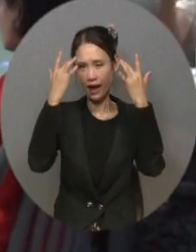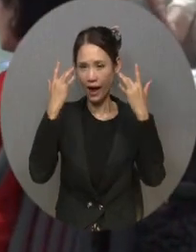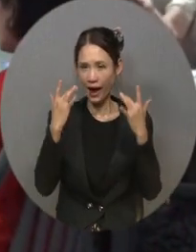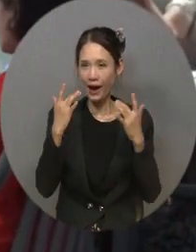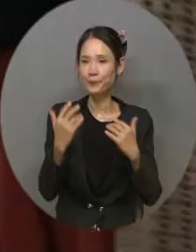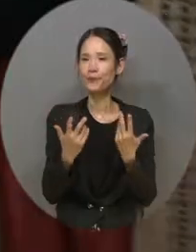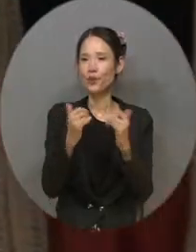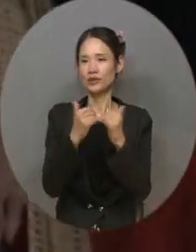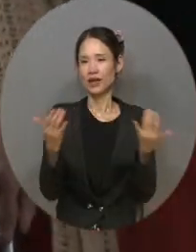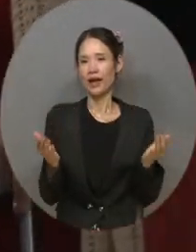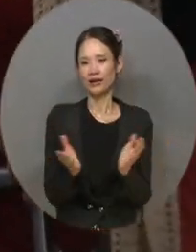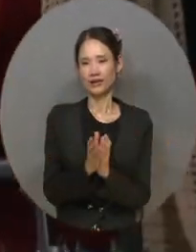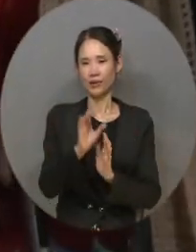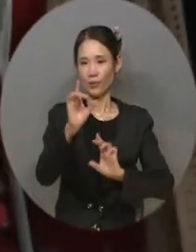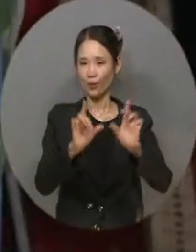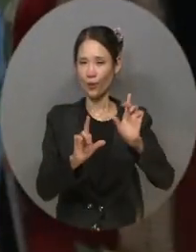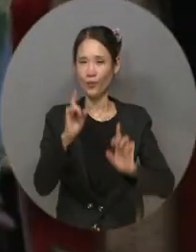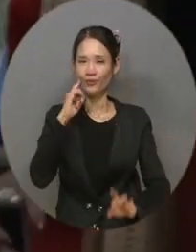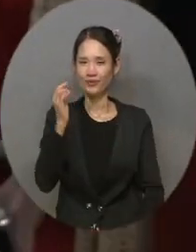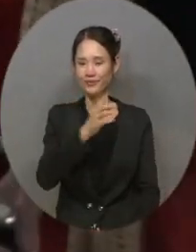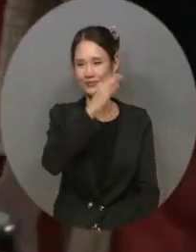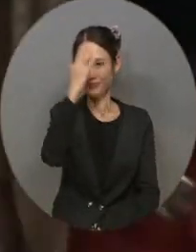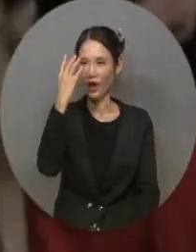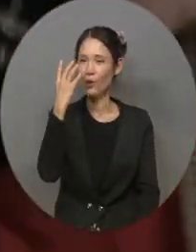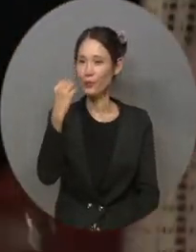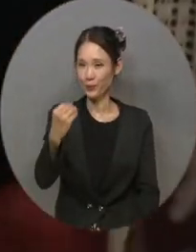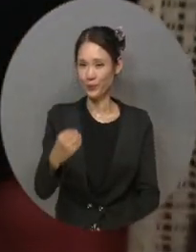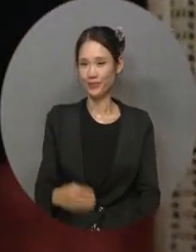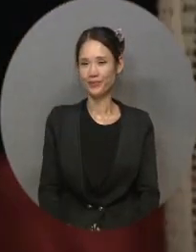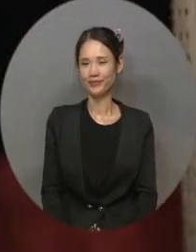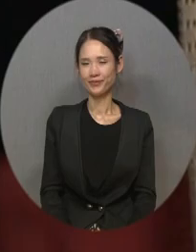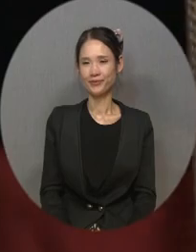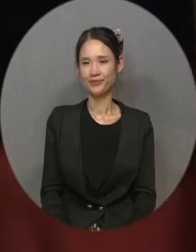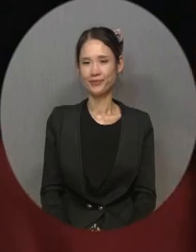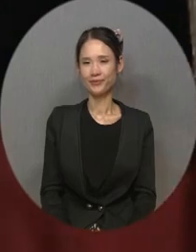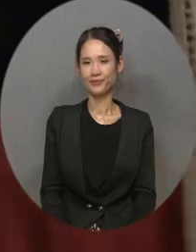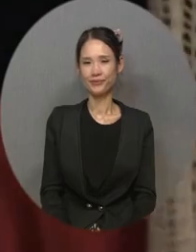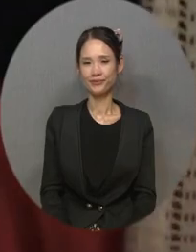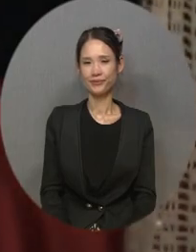봉사단의 모습이 참 아름답습니다. 복지TV 경기방송 정우선입니다.